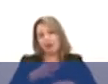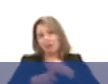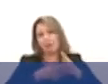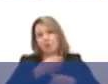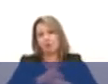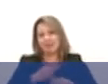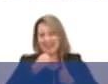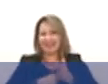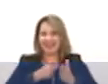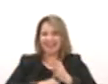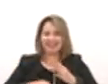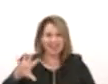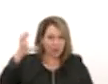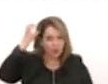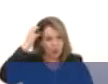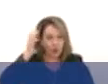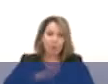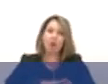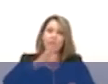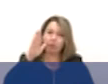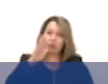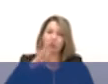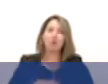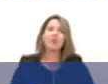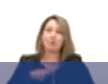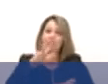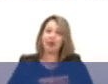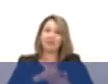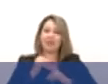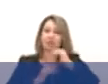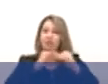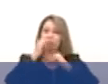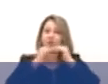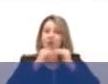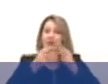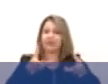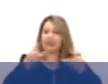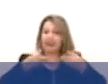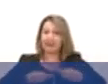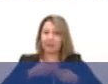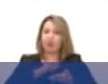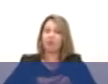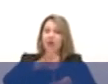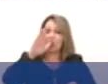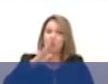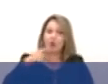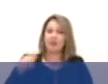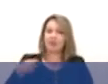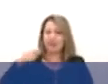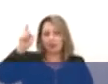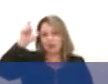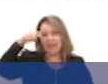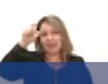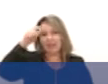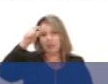من عزيمة الحكومة في الوفاء بالتزاماتها من أجل تطبيق برنامج عملها المستمد من التزامات السيد الرئيس